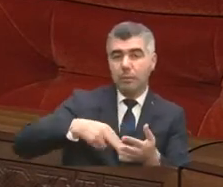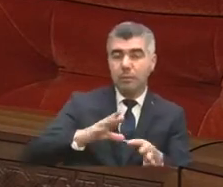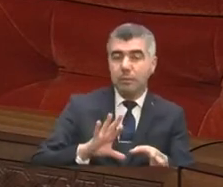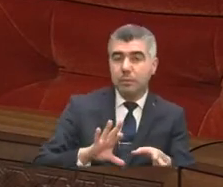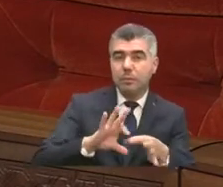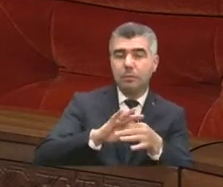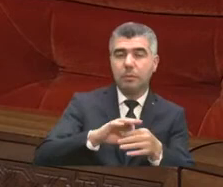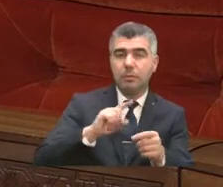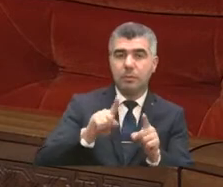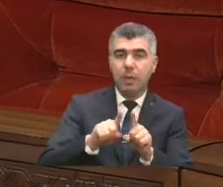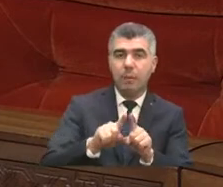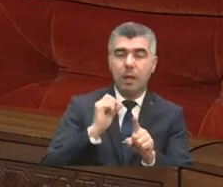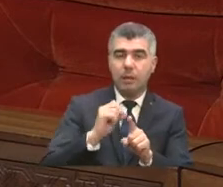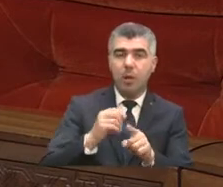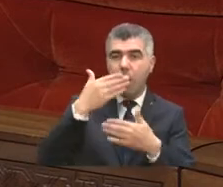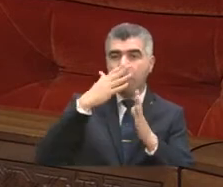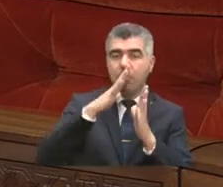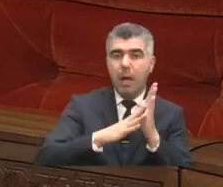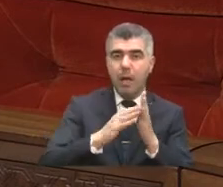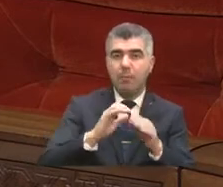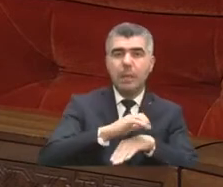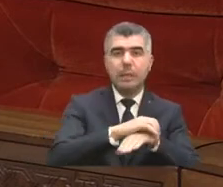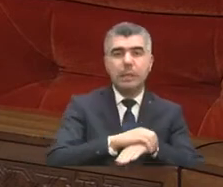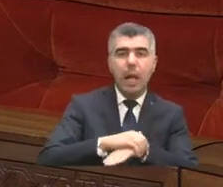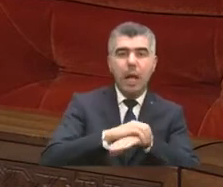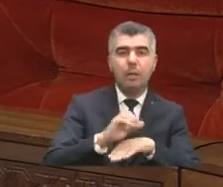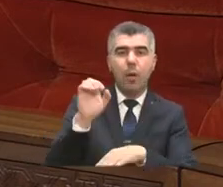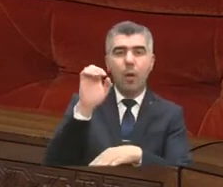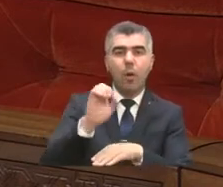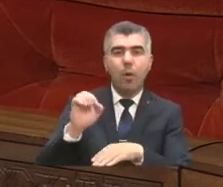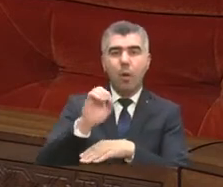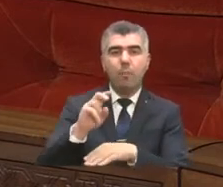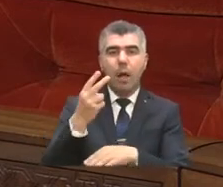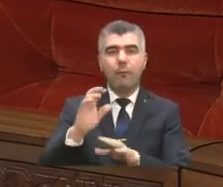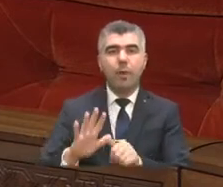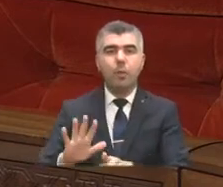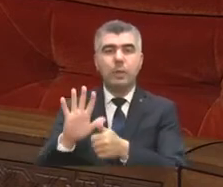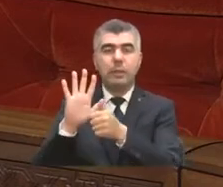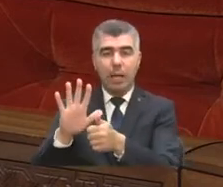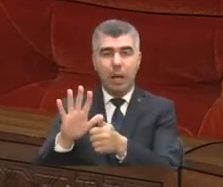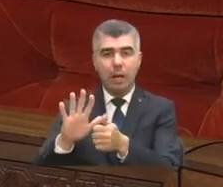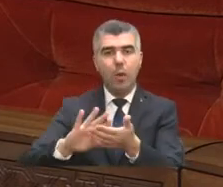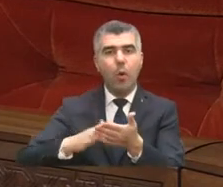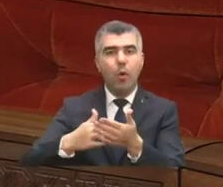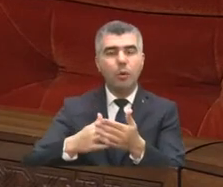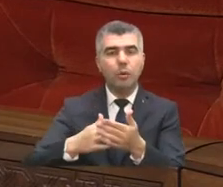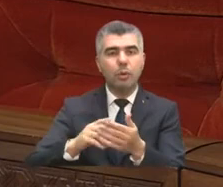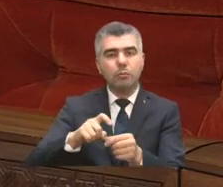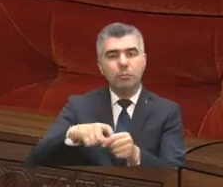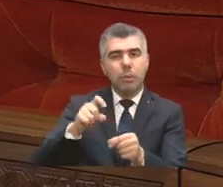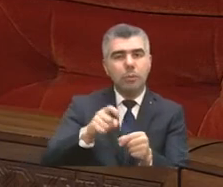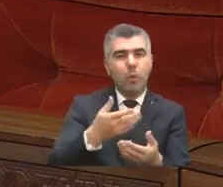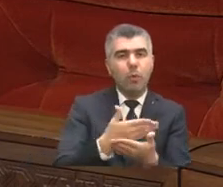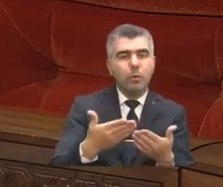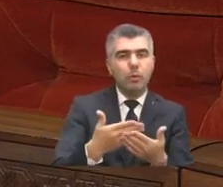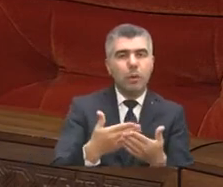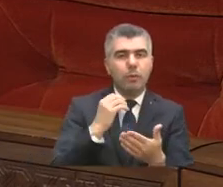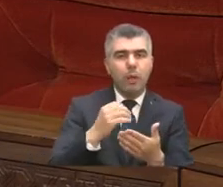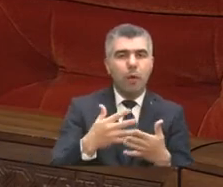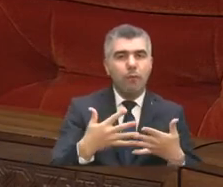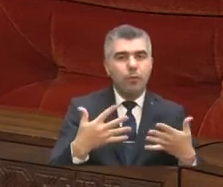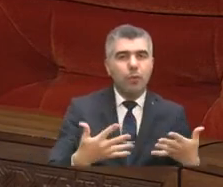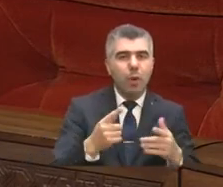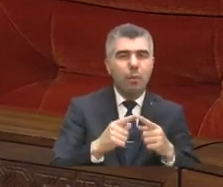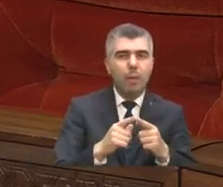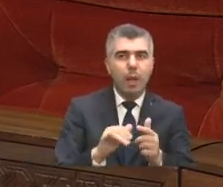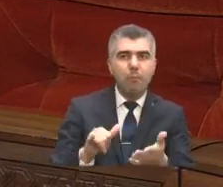السماء المفتوحه بين المغرب والاتحاد الاوروبي سنه 2006 تم رفع جميع القيود وتحرير الاسواق على استغلال